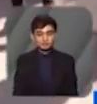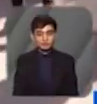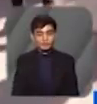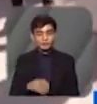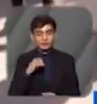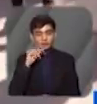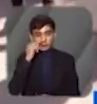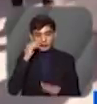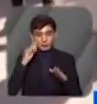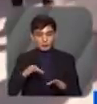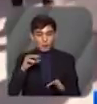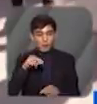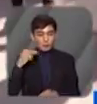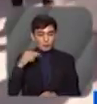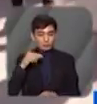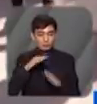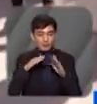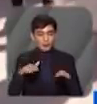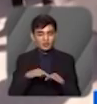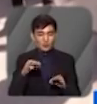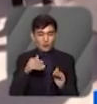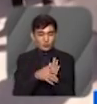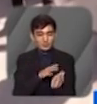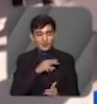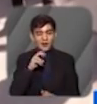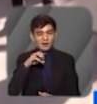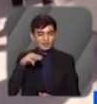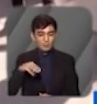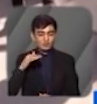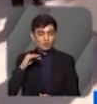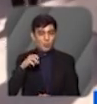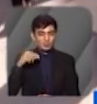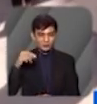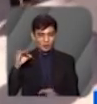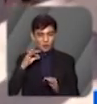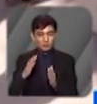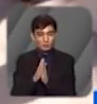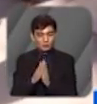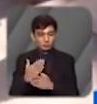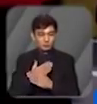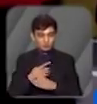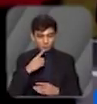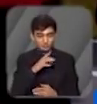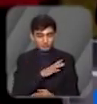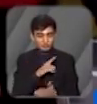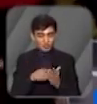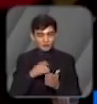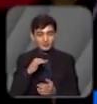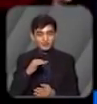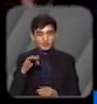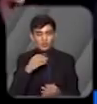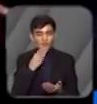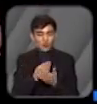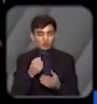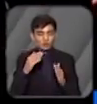Ал Шымкентте қаржы пирамидасының құрбандары Қасым Жомарт Тоқаевтан көмек сұрайды. Қомақты қаражатын былай қойып, көлігі мен